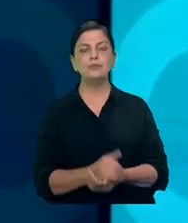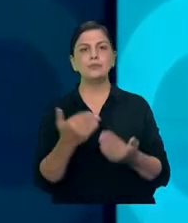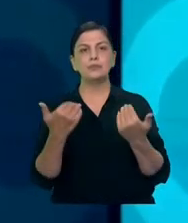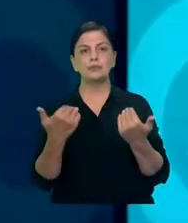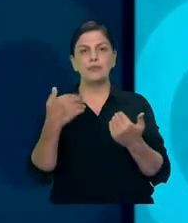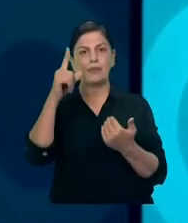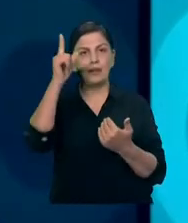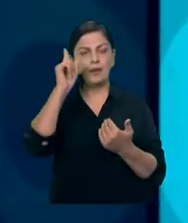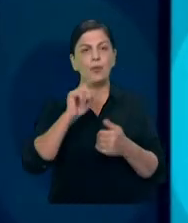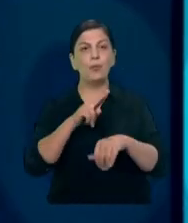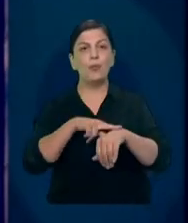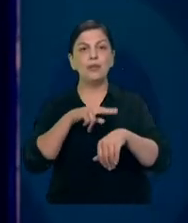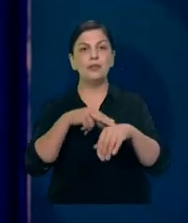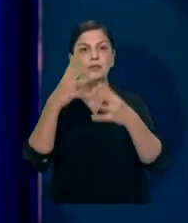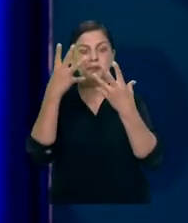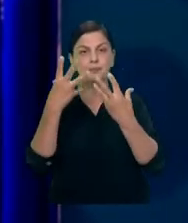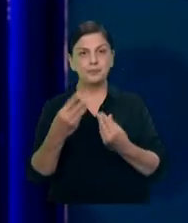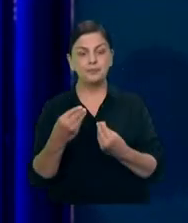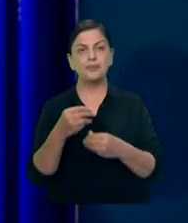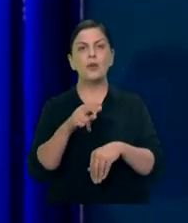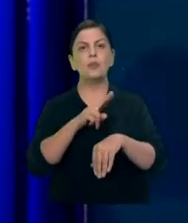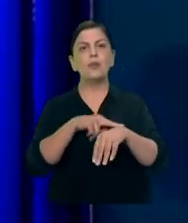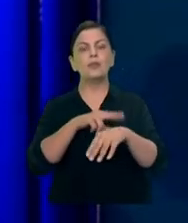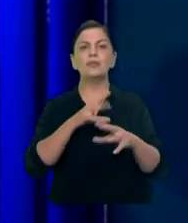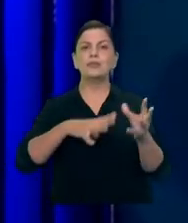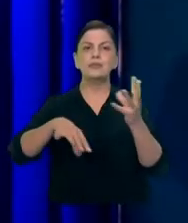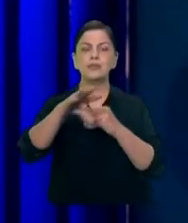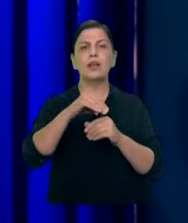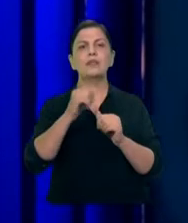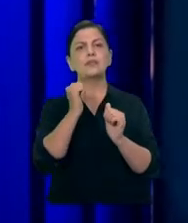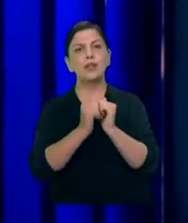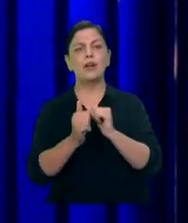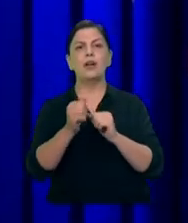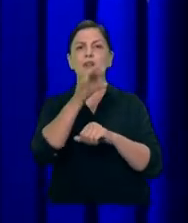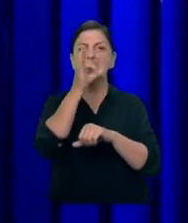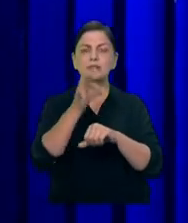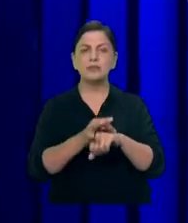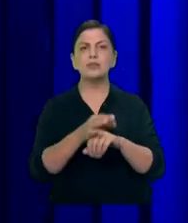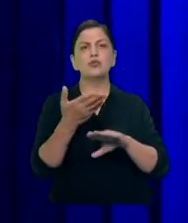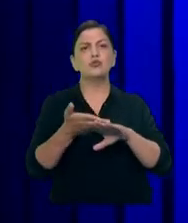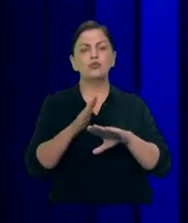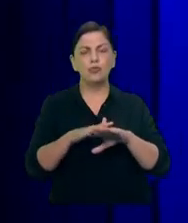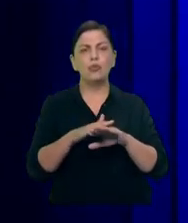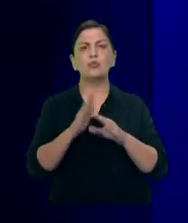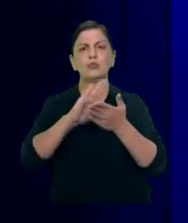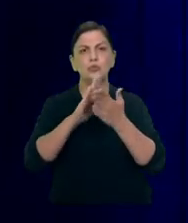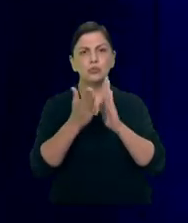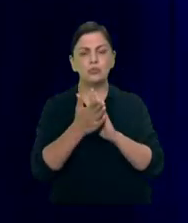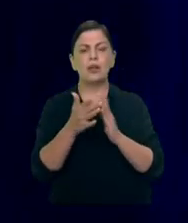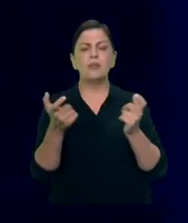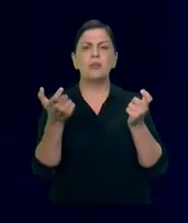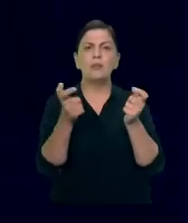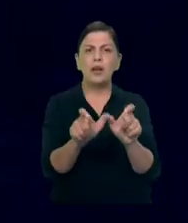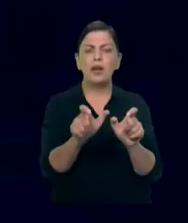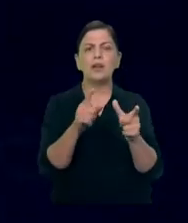Bugün ölkəmizdə polis günüdür. Asayiş keşikçiləri daim məsuliyyətli, gərgin işdə çalışırlar. Bunu istər pandemiya dövründə, istərsə